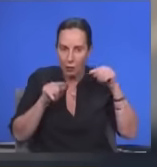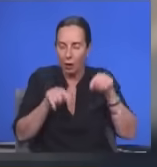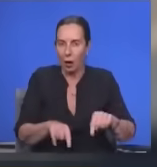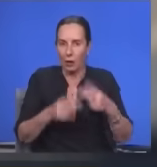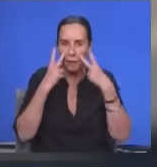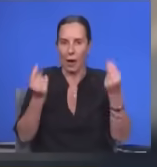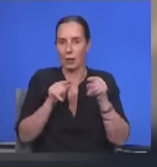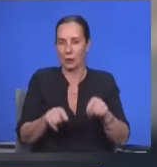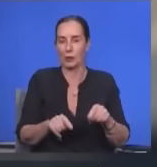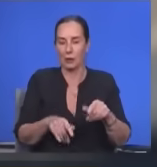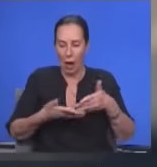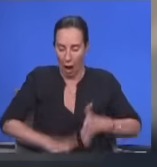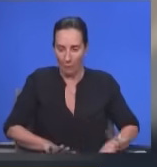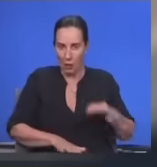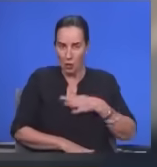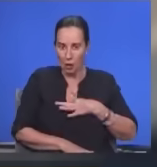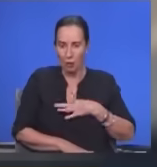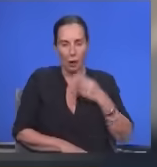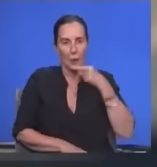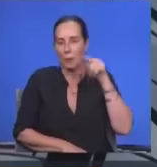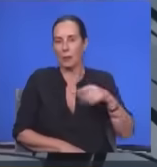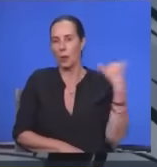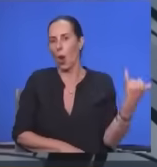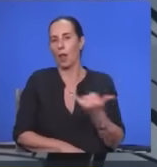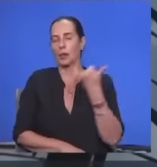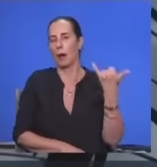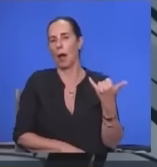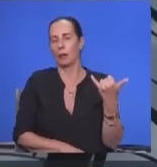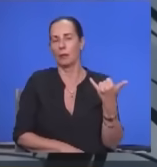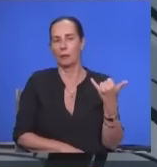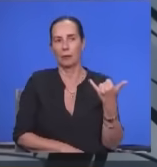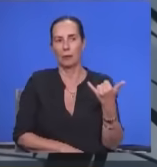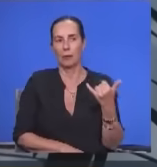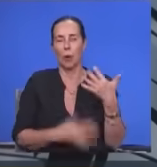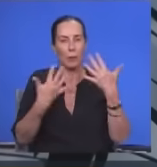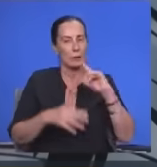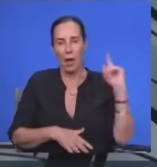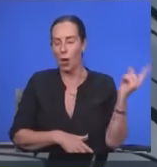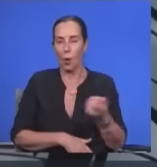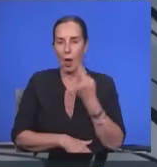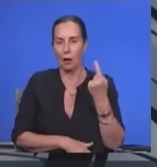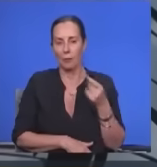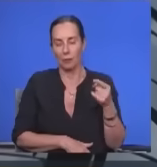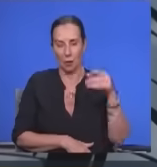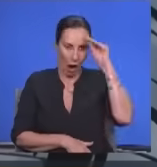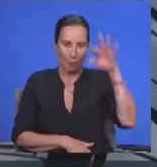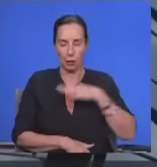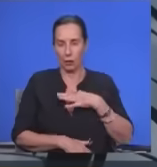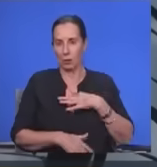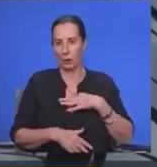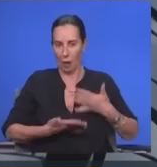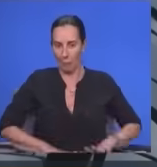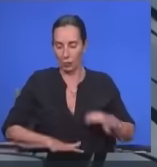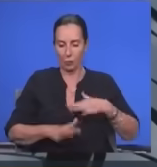כזה. הילד שלי רק מדבר על זה כל הזמן. הוא מספר את זה לכולם, הוא מפחד. הוא בא